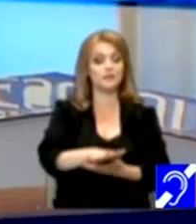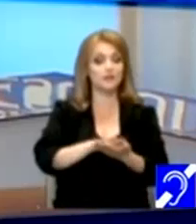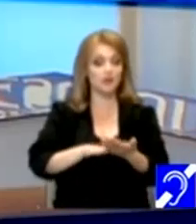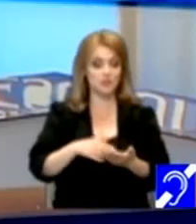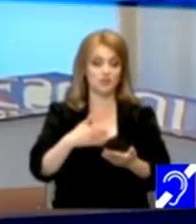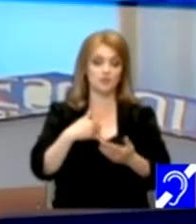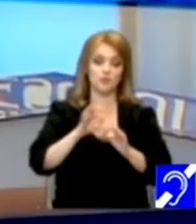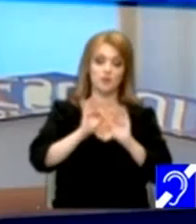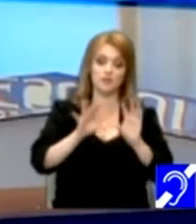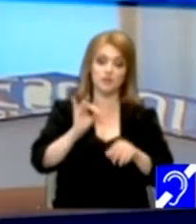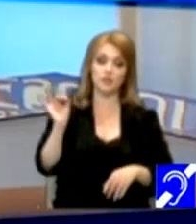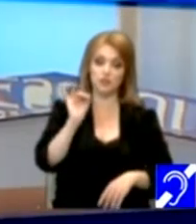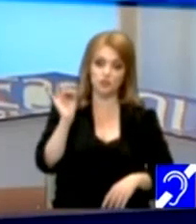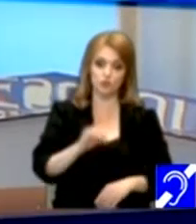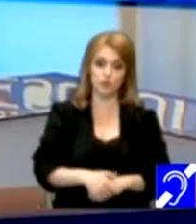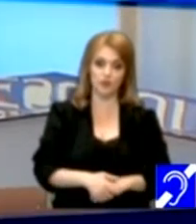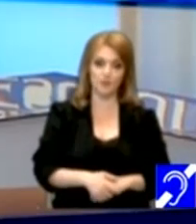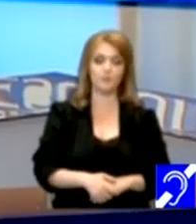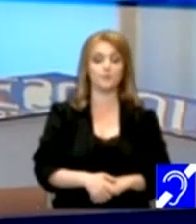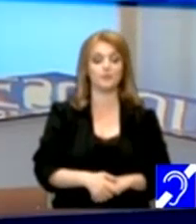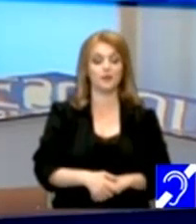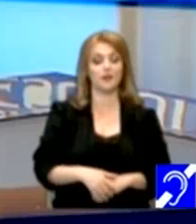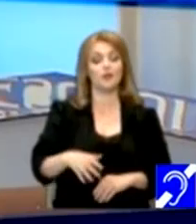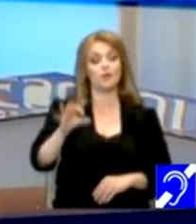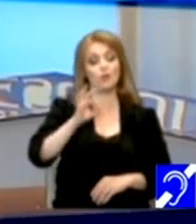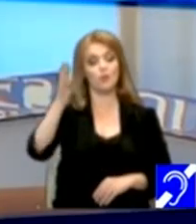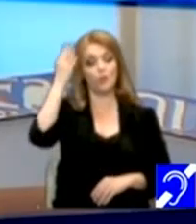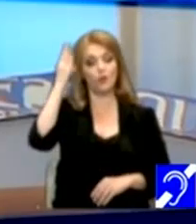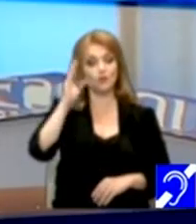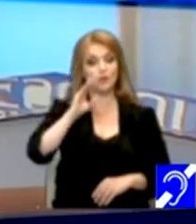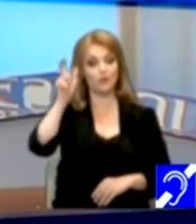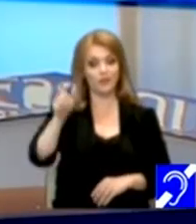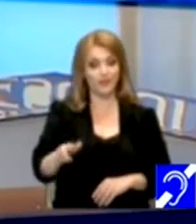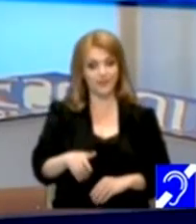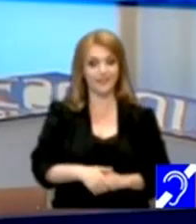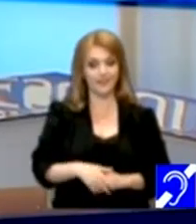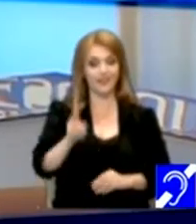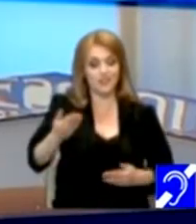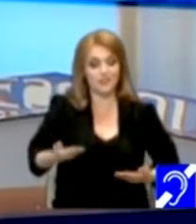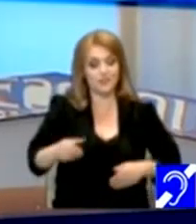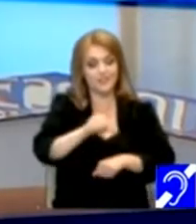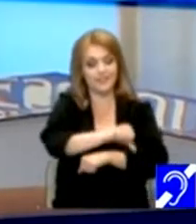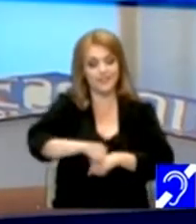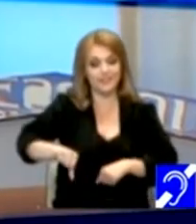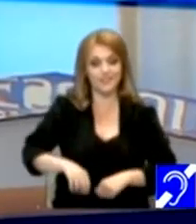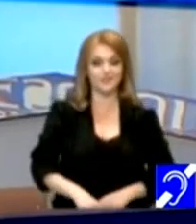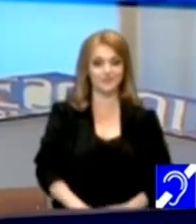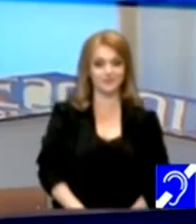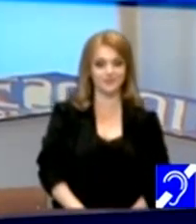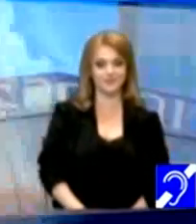Urmează un reportaj marcat TVR Moldova în cadrul campaniei Ambasadorii Succesului, realizată de colega mea Lilia Țurcanu.